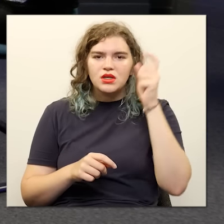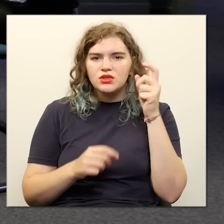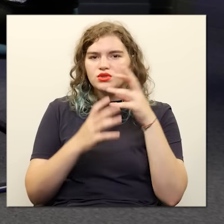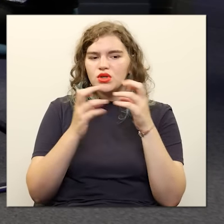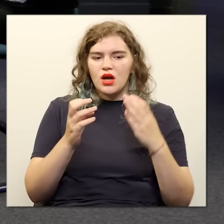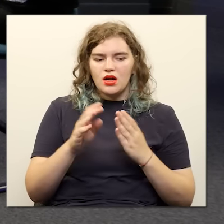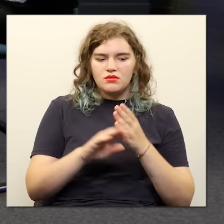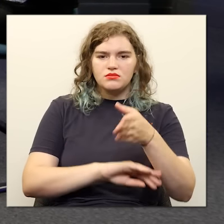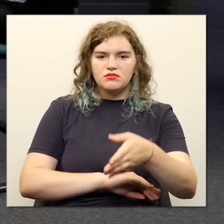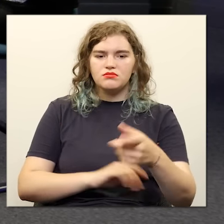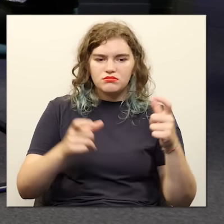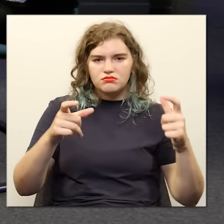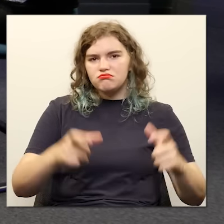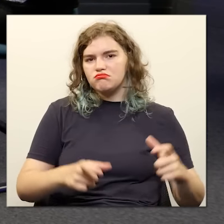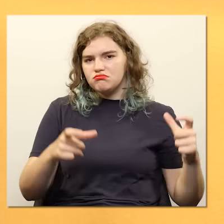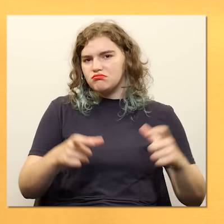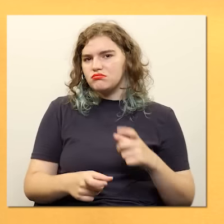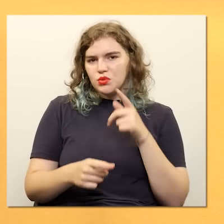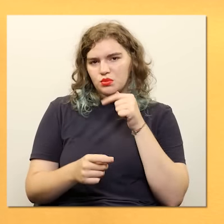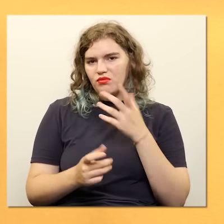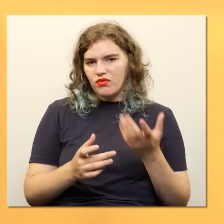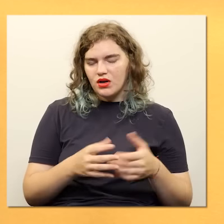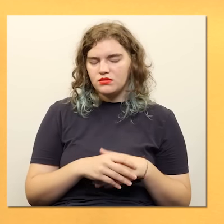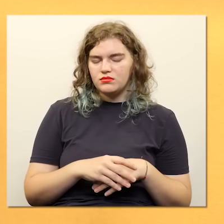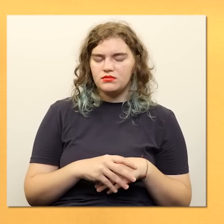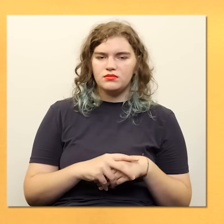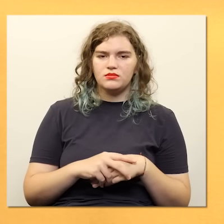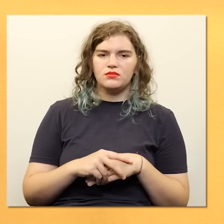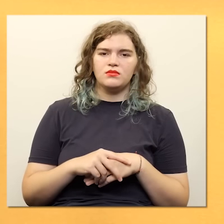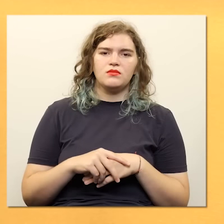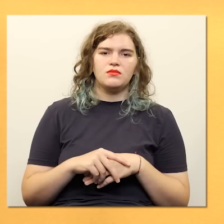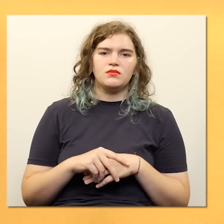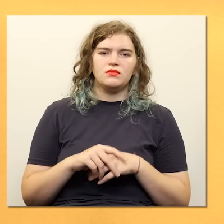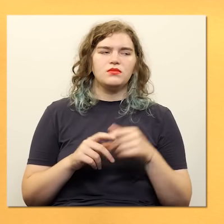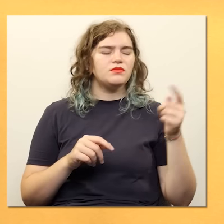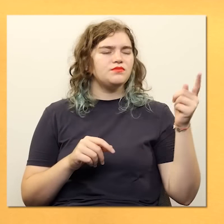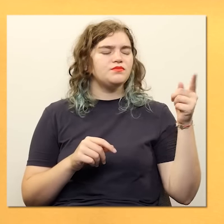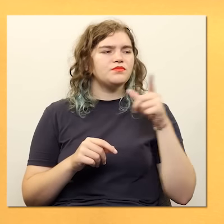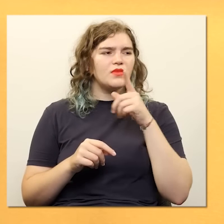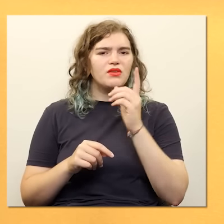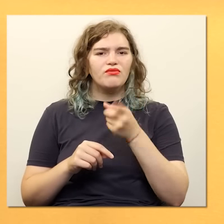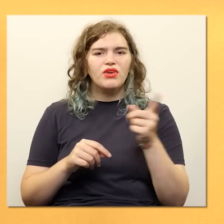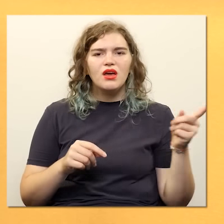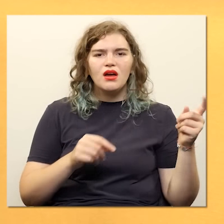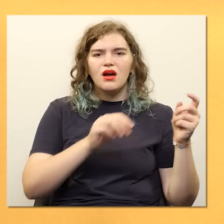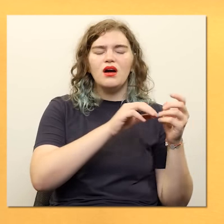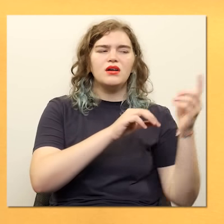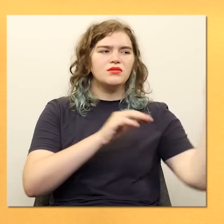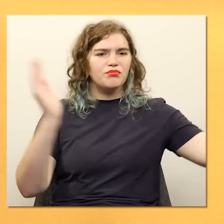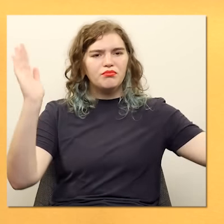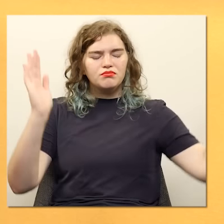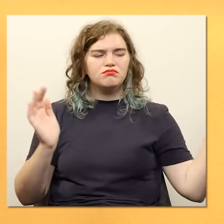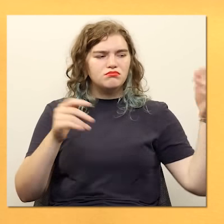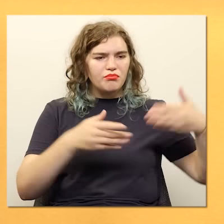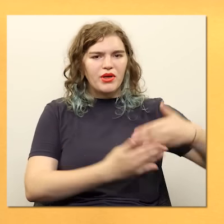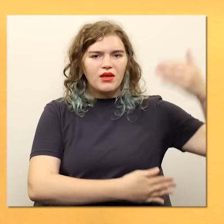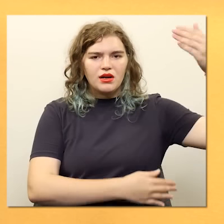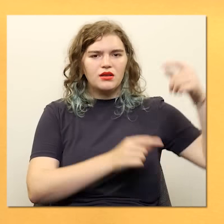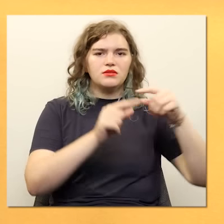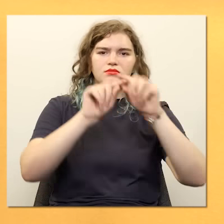cămările cerului, am intrat într-o încăpere și din perete în perete era o